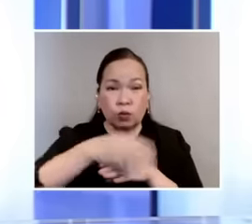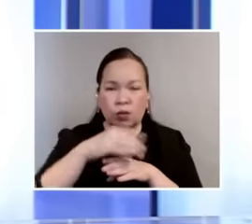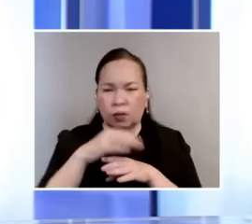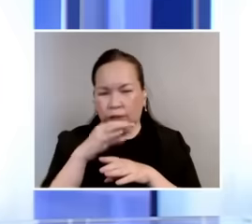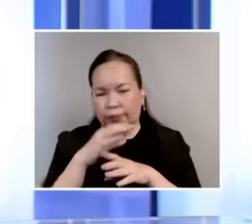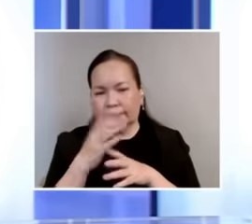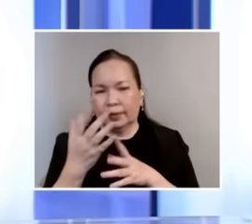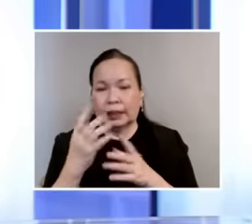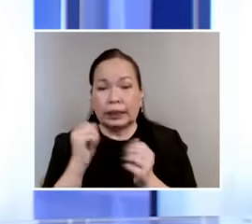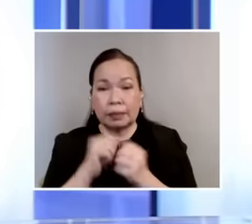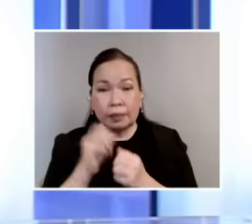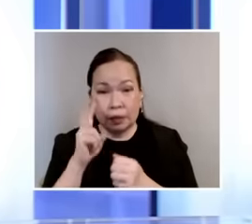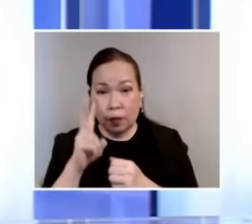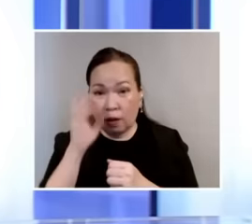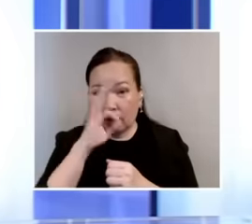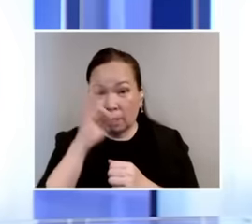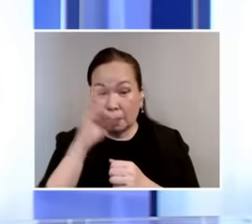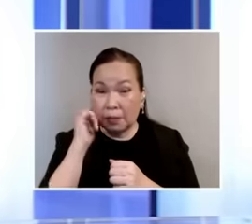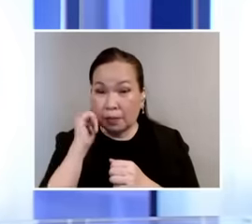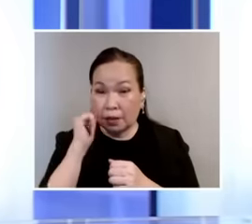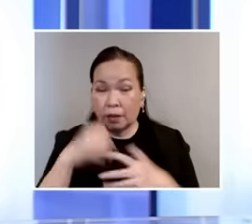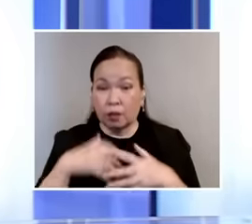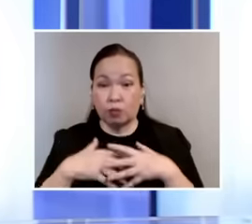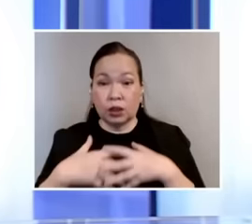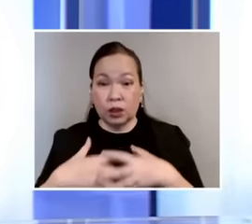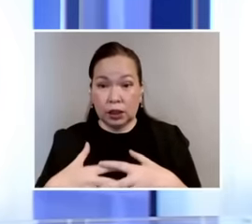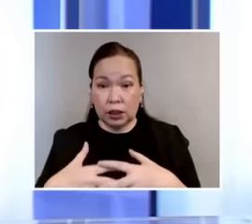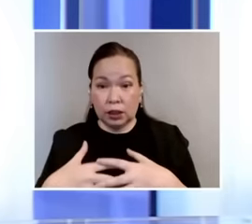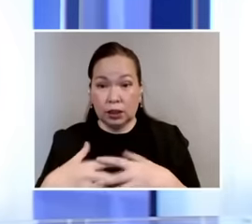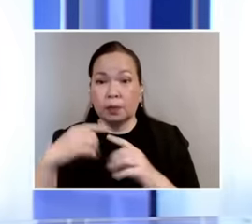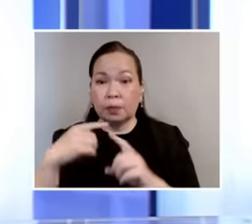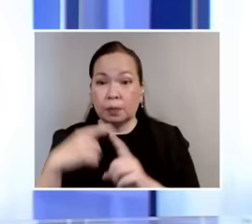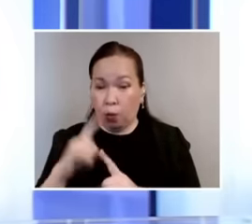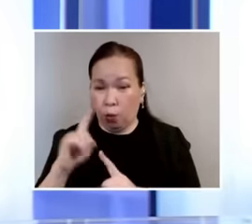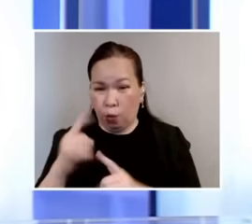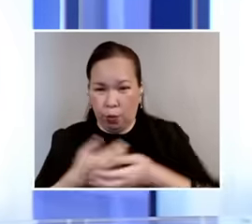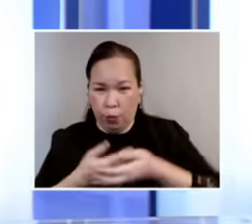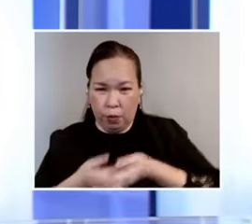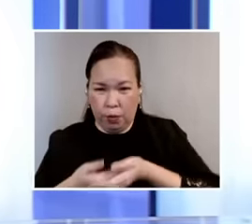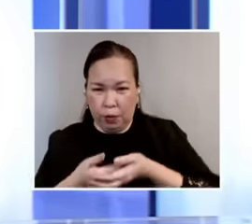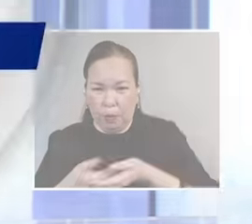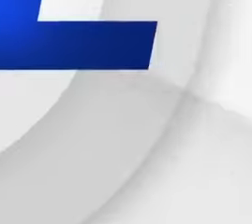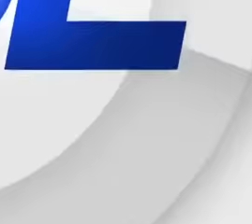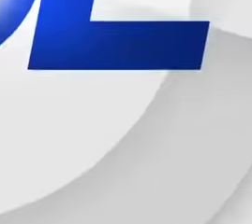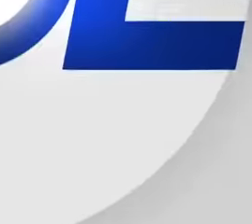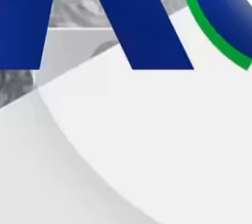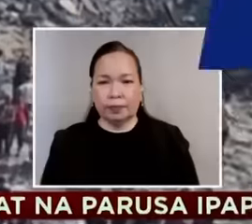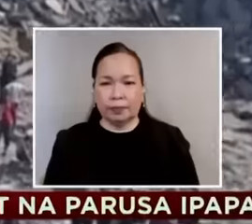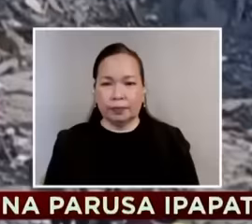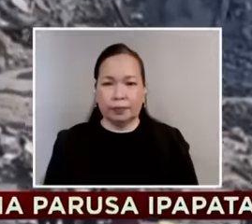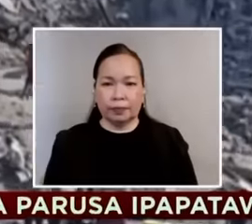Pilipinang buntis at isang sanggol. Nagpapatrol, Zen Hernandez.